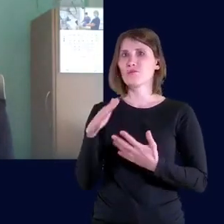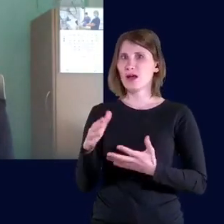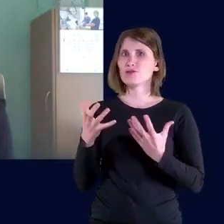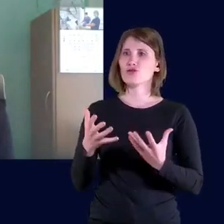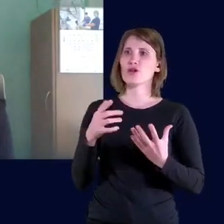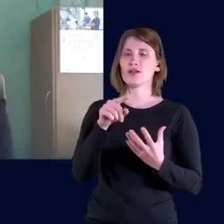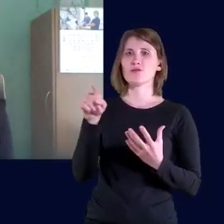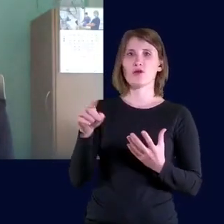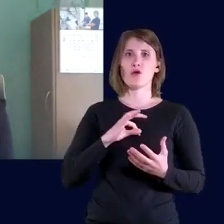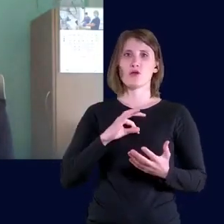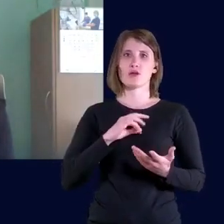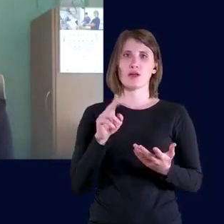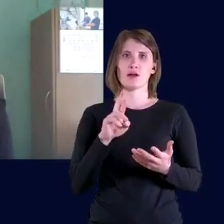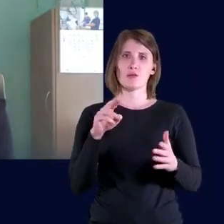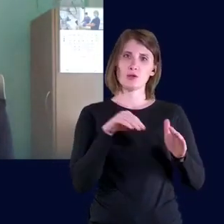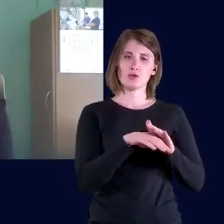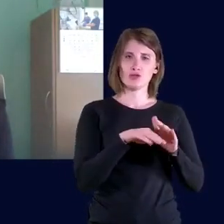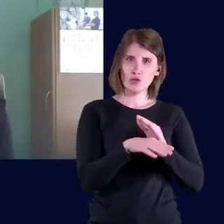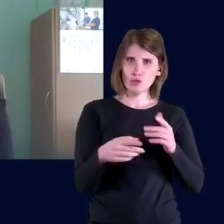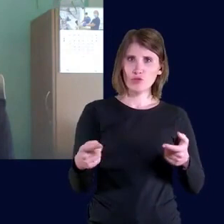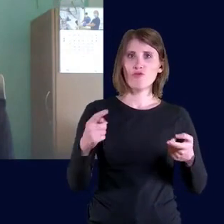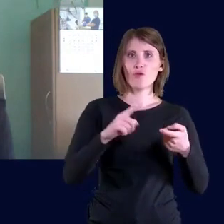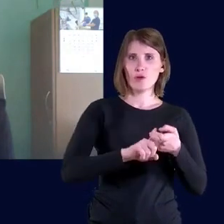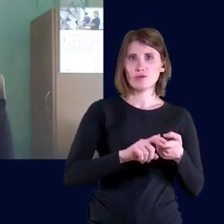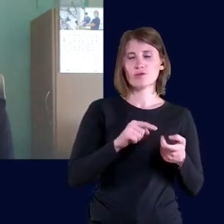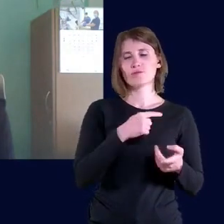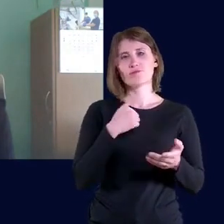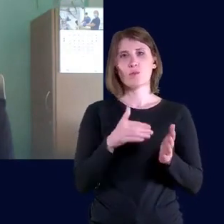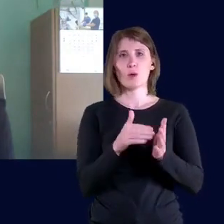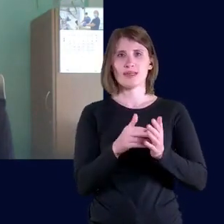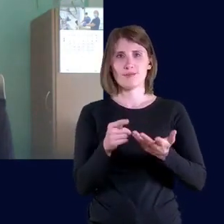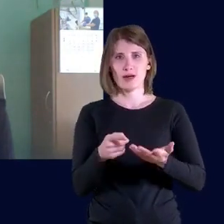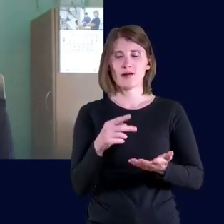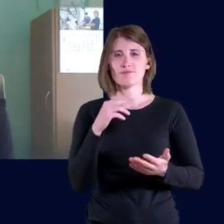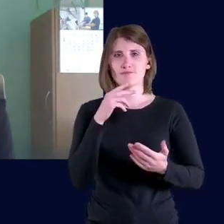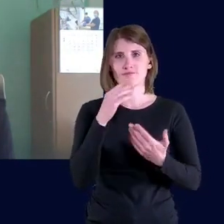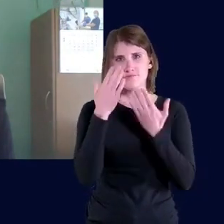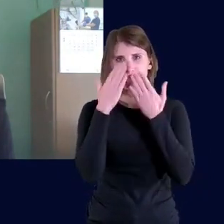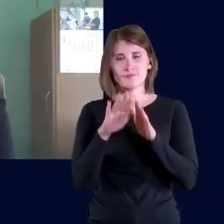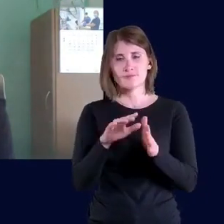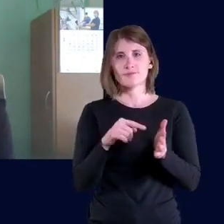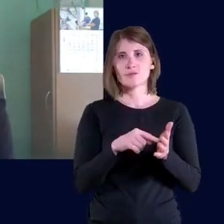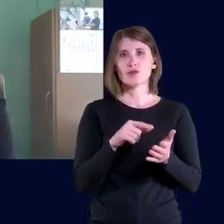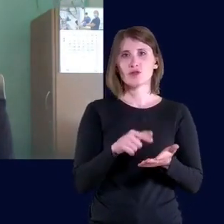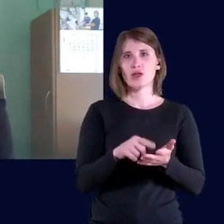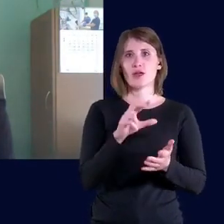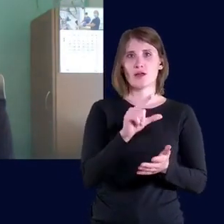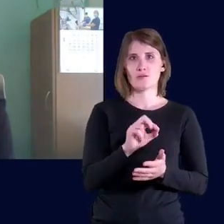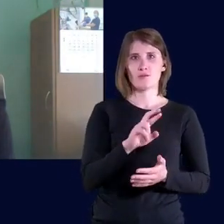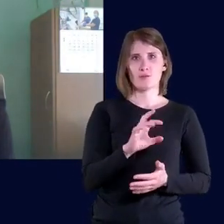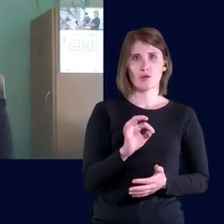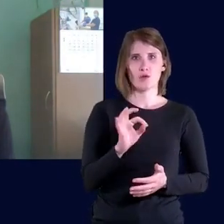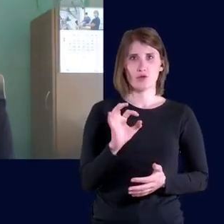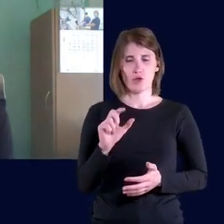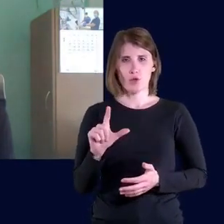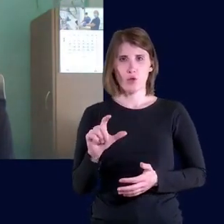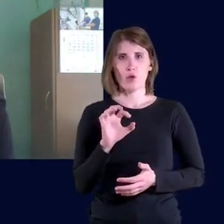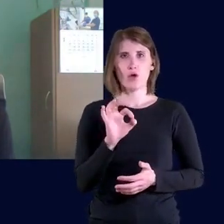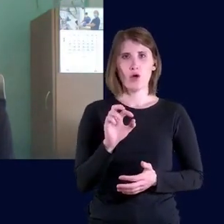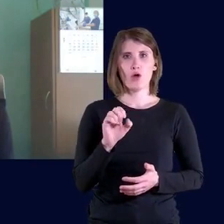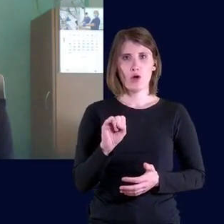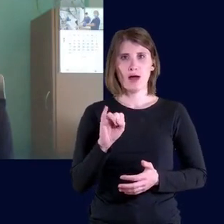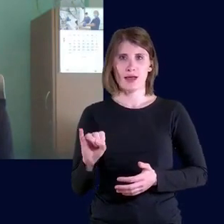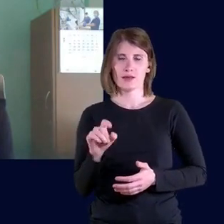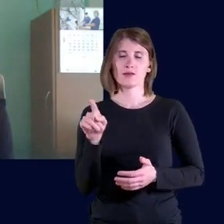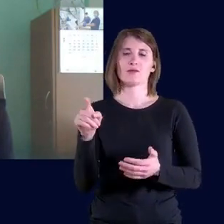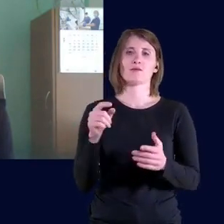włączą nasze repozytorium ale musimy potwierdzić że protokół O i jest funkcjonujący i to